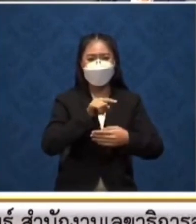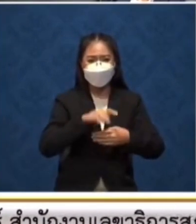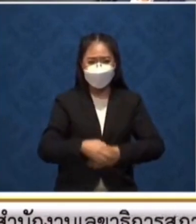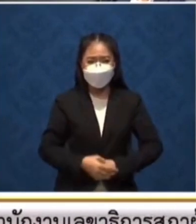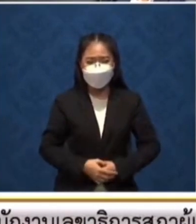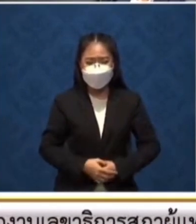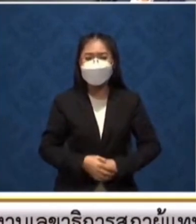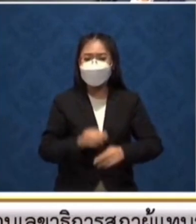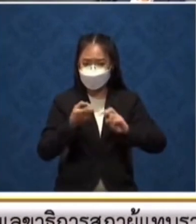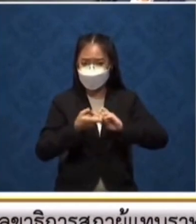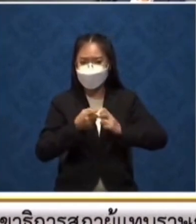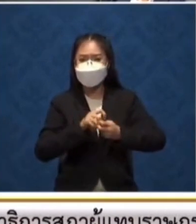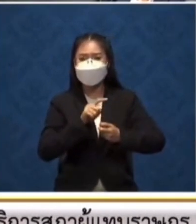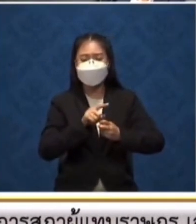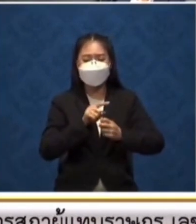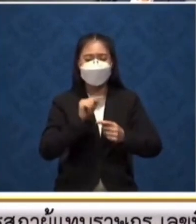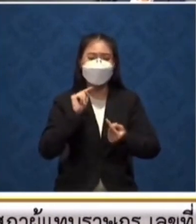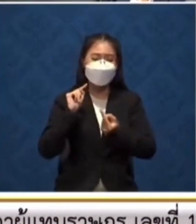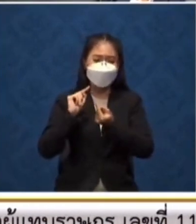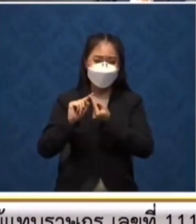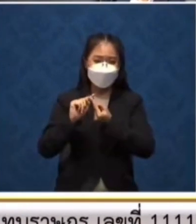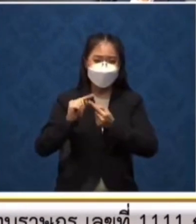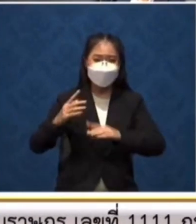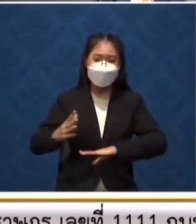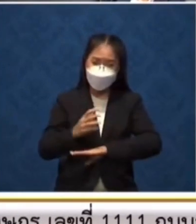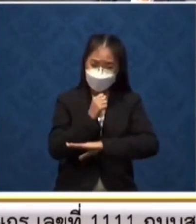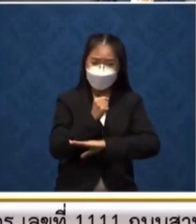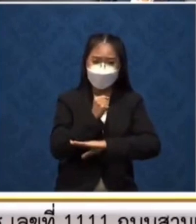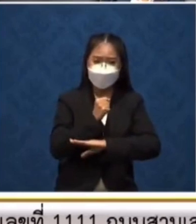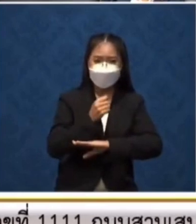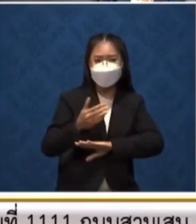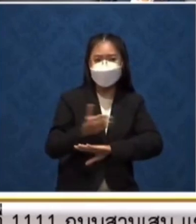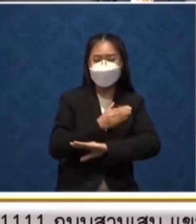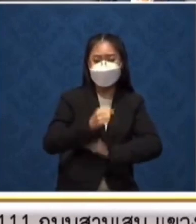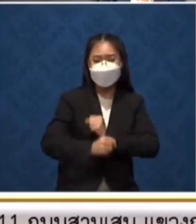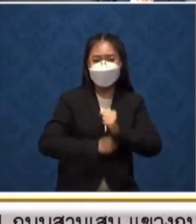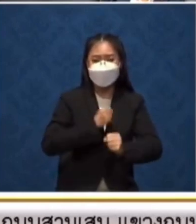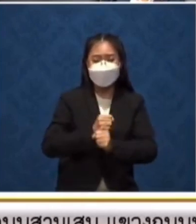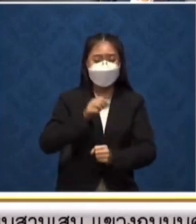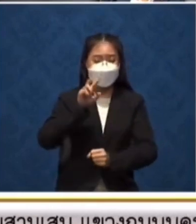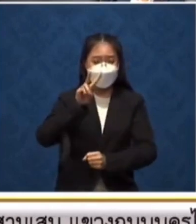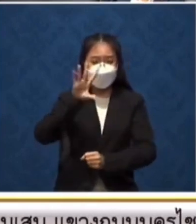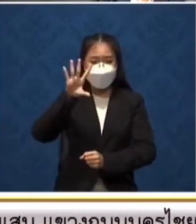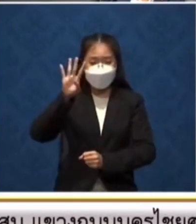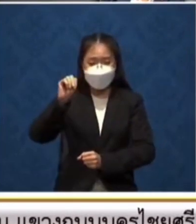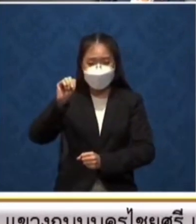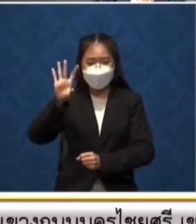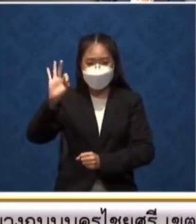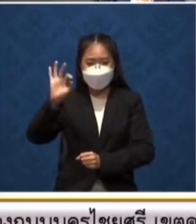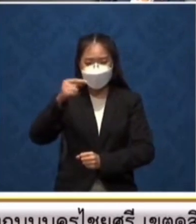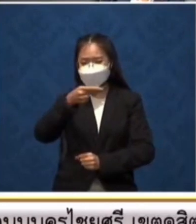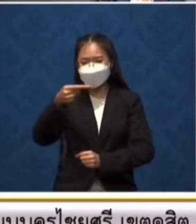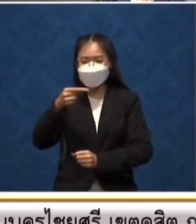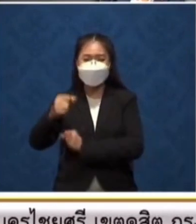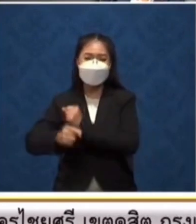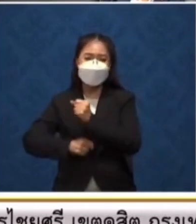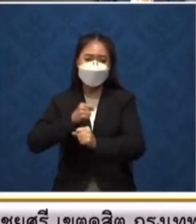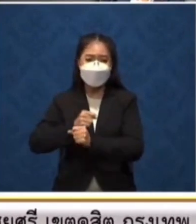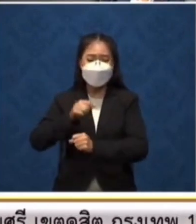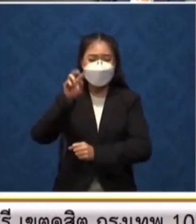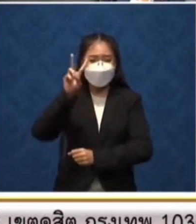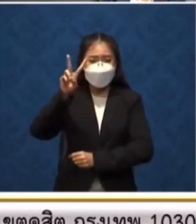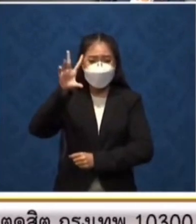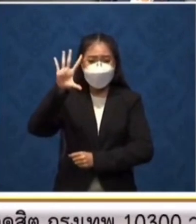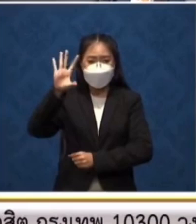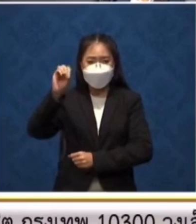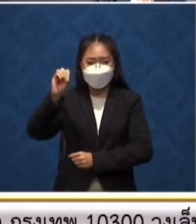ทางตันของการเมืองตั้งแต่ก่อน2549มาจนถึงก่อน2557มาถึงปี2566มันจะทำให้การเมื